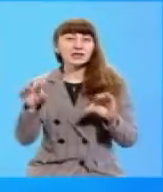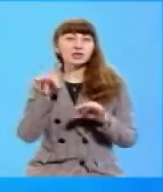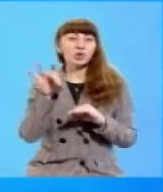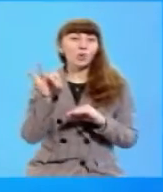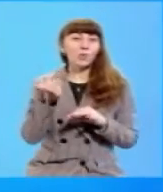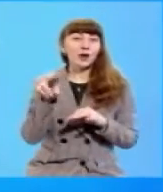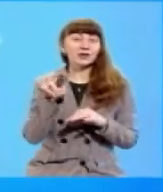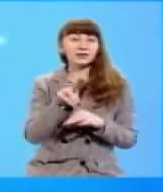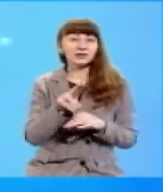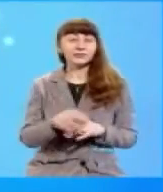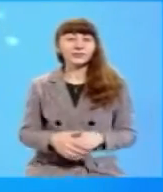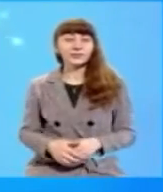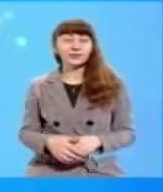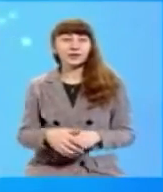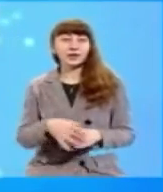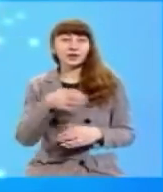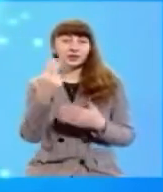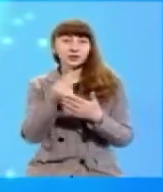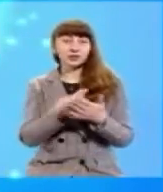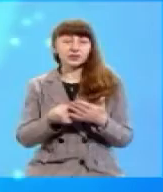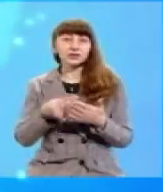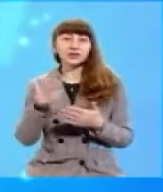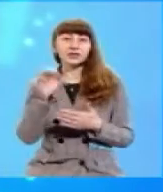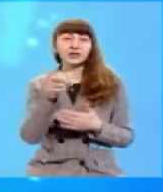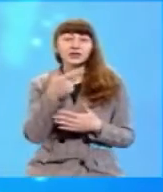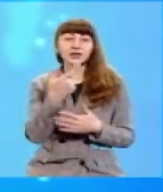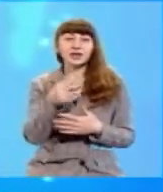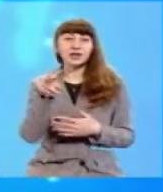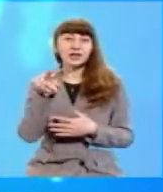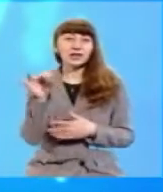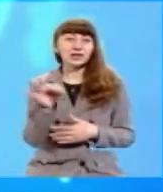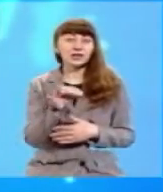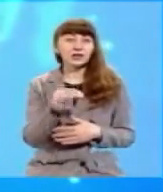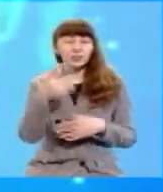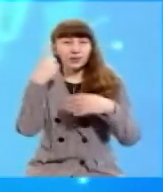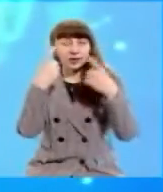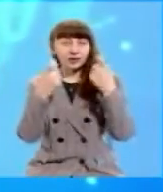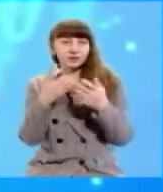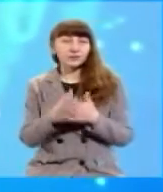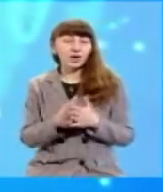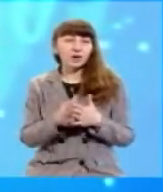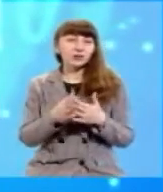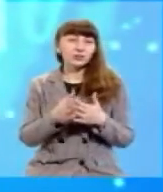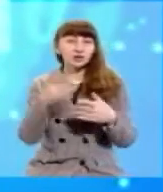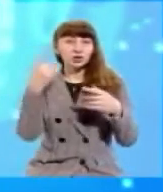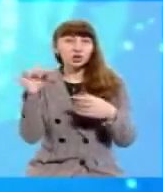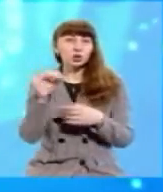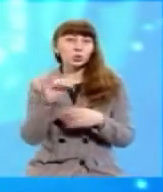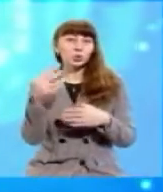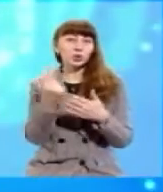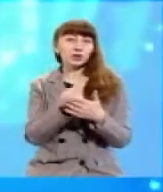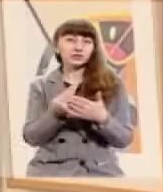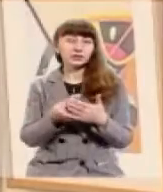работ, автором является местный художник Сергей Ли. Об основной идее и истории создания произведений узнавала наша съемочная